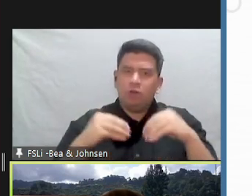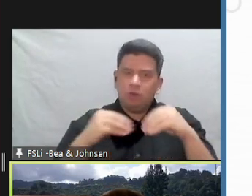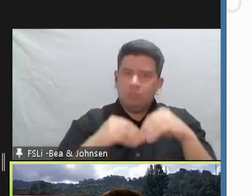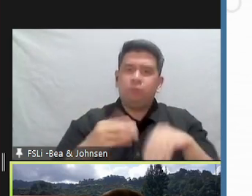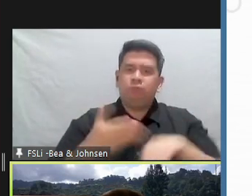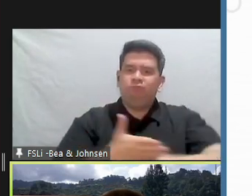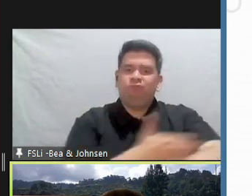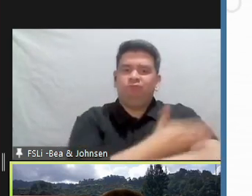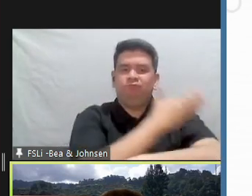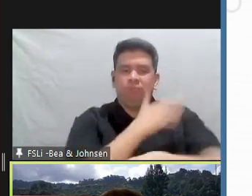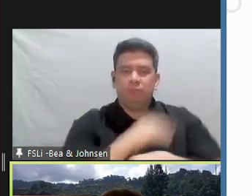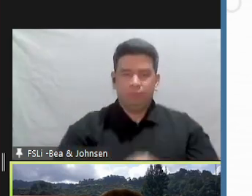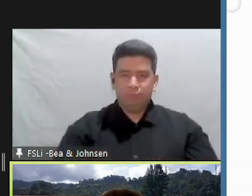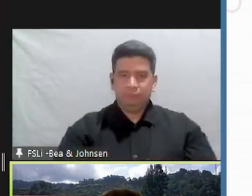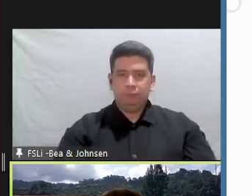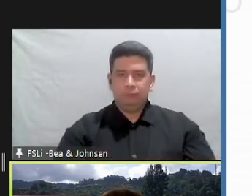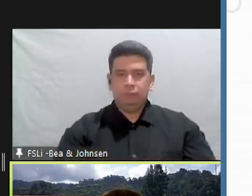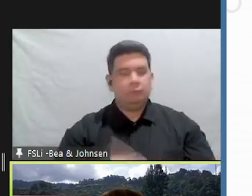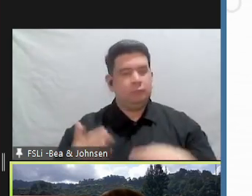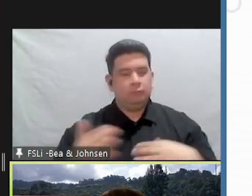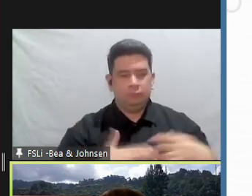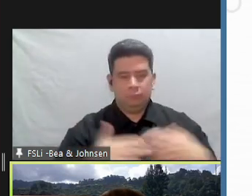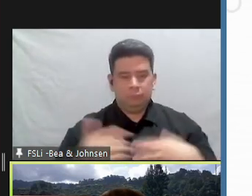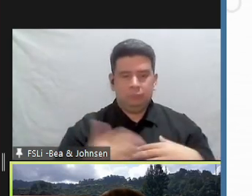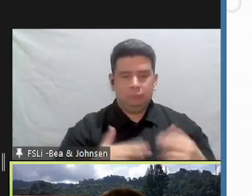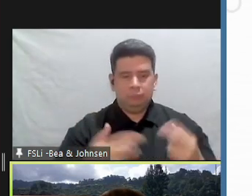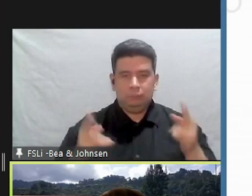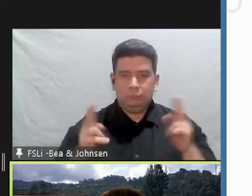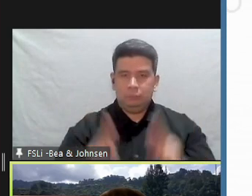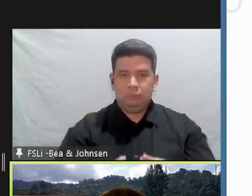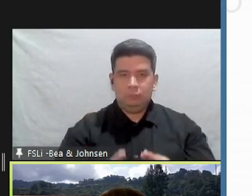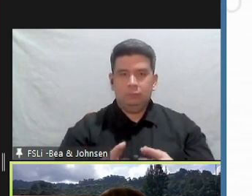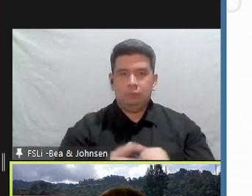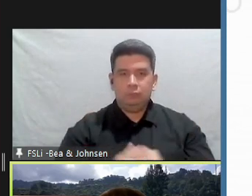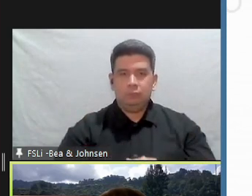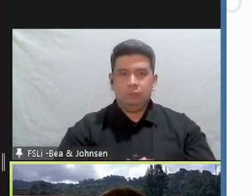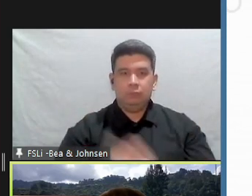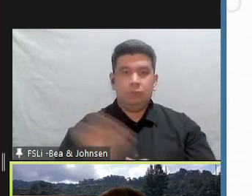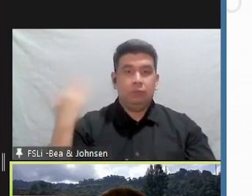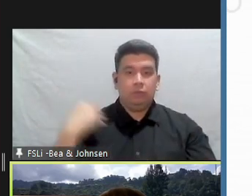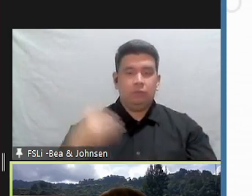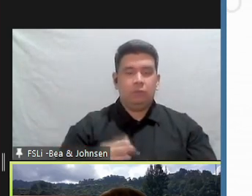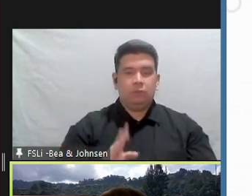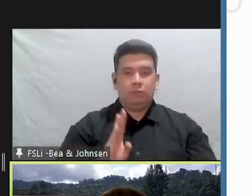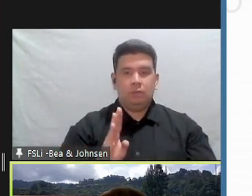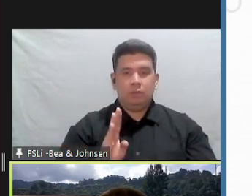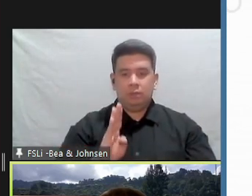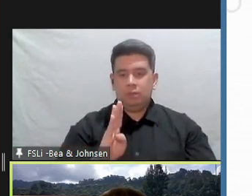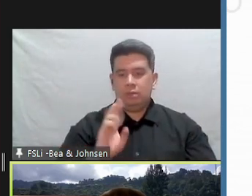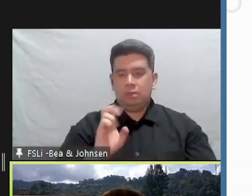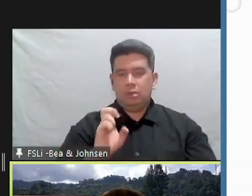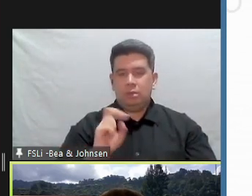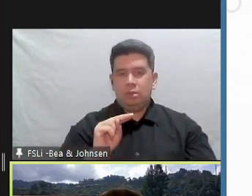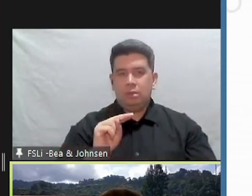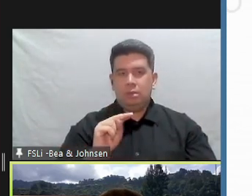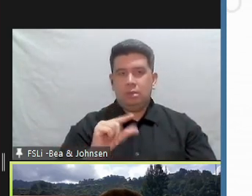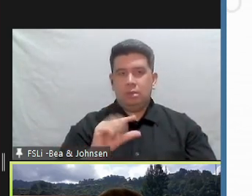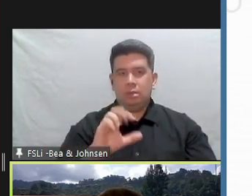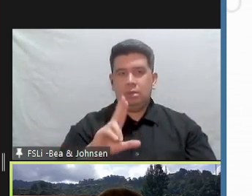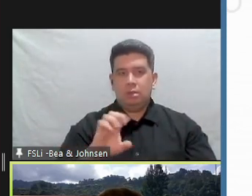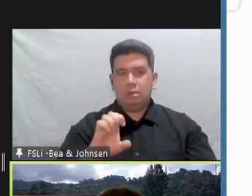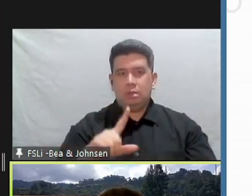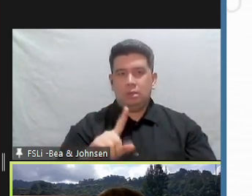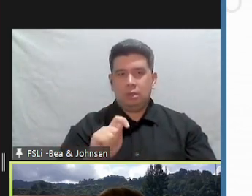Subalit, kahit na nangyari ito, yung mga teachers sa Benguet, ano, kung saan ako nag-aral, pinagtatanggol pa rin nila, kagaya